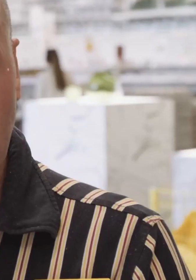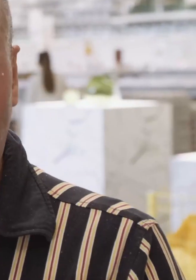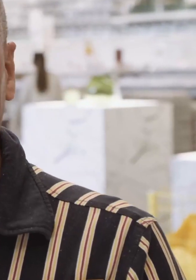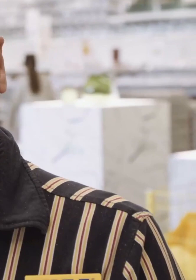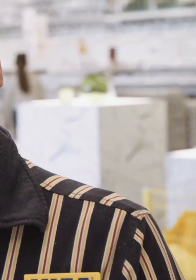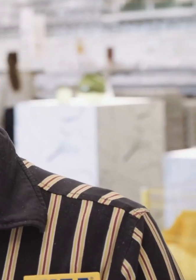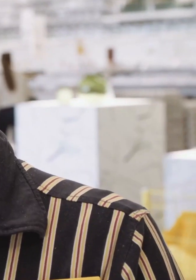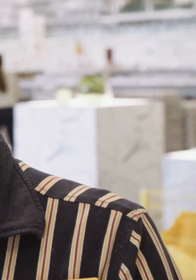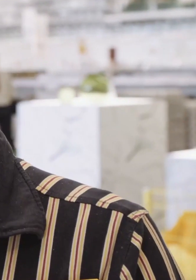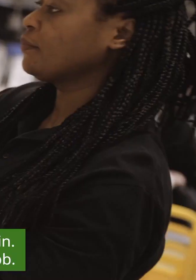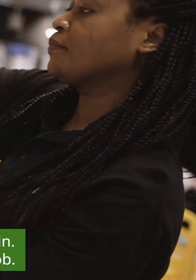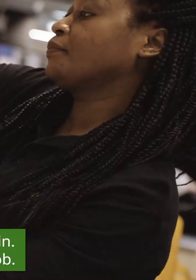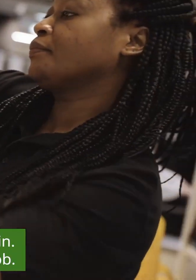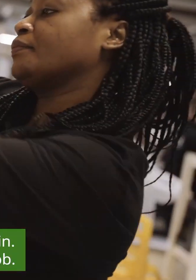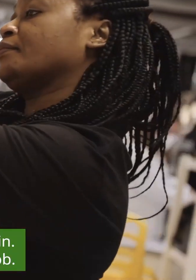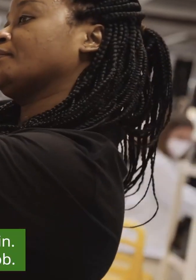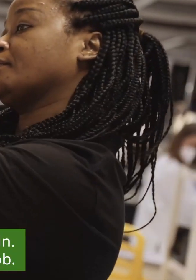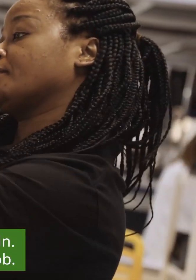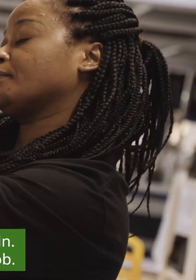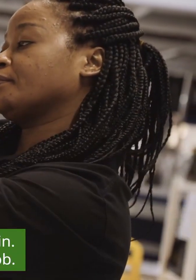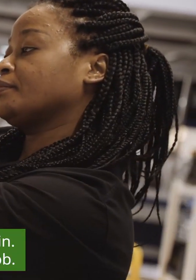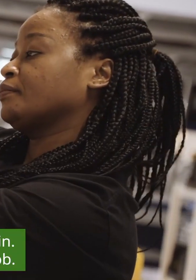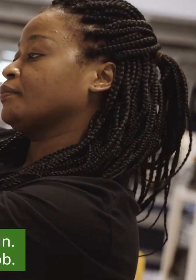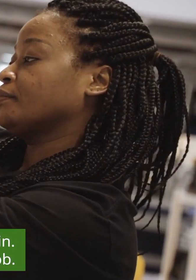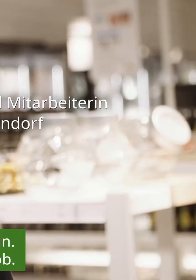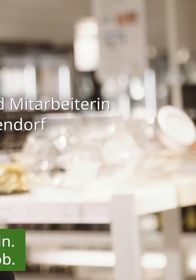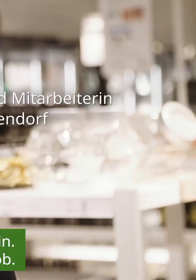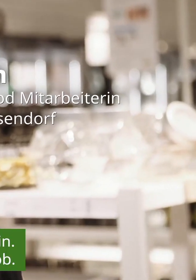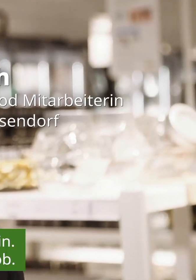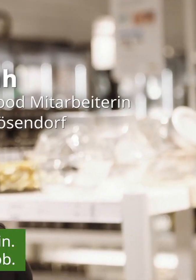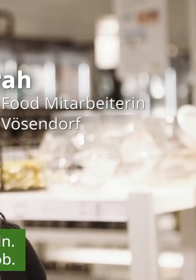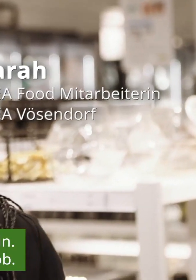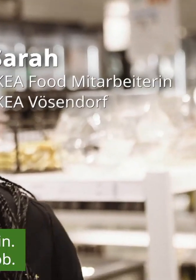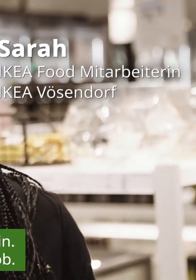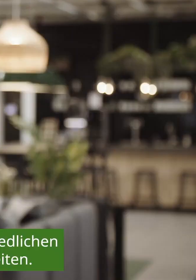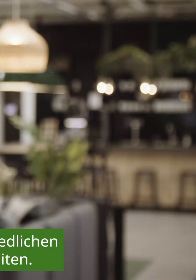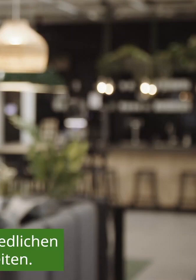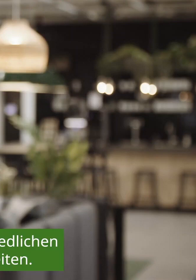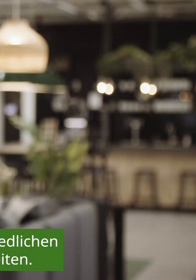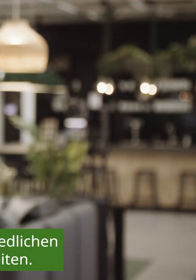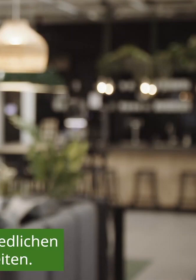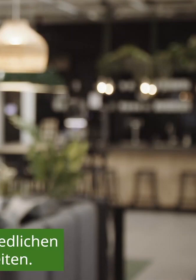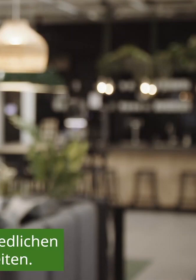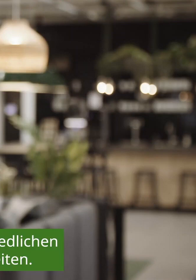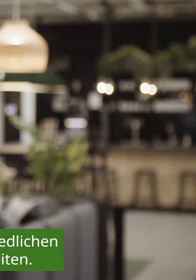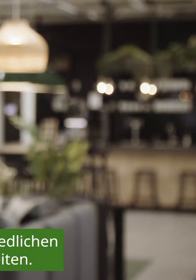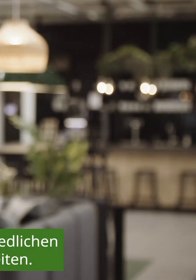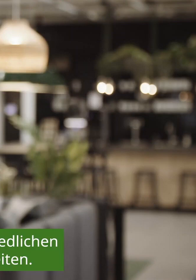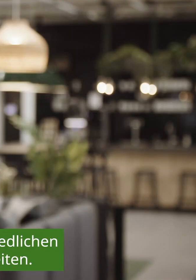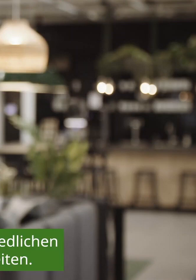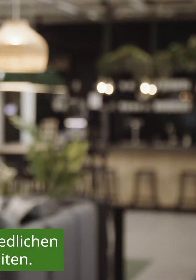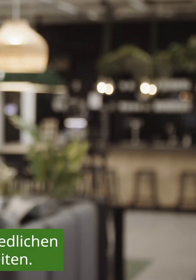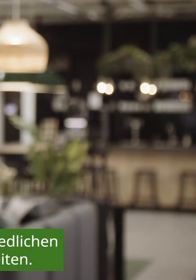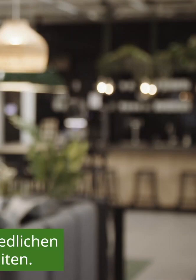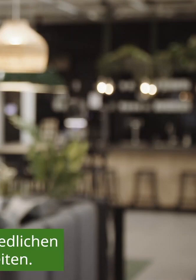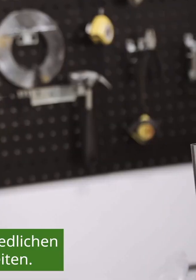Was gefällt das? Alles gefällt mir. It gives me the opportunity to be myself. That is why I like my job. Also es ist toll, so mit so vielen